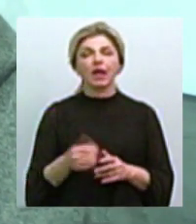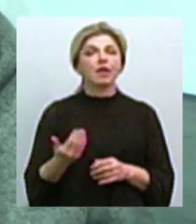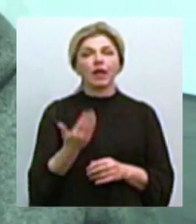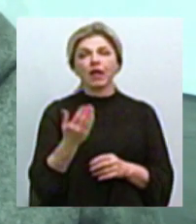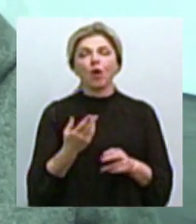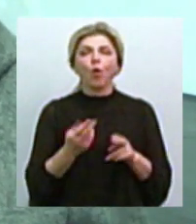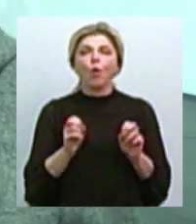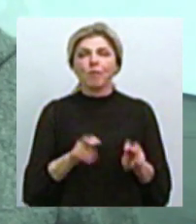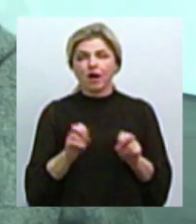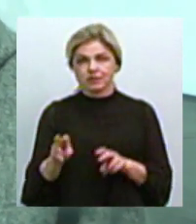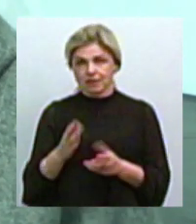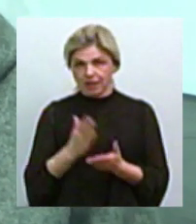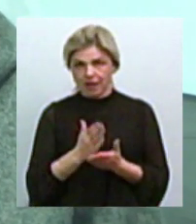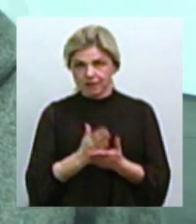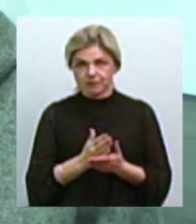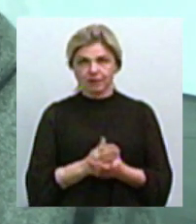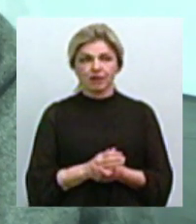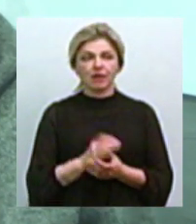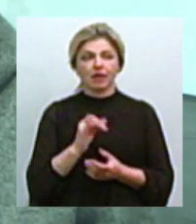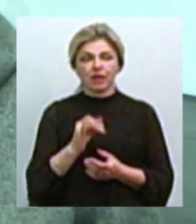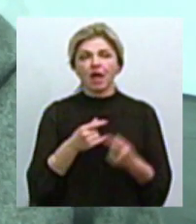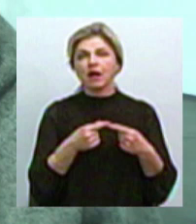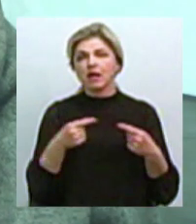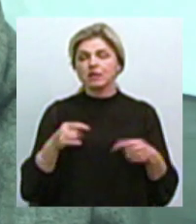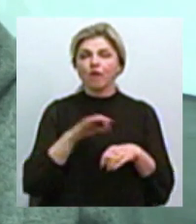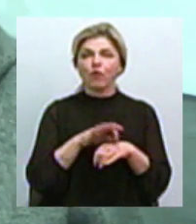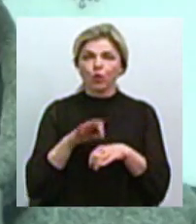небезпеки підстерігають, інфекційні хвороби,